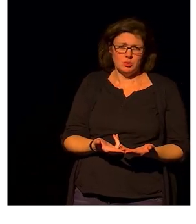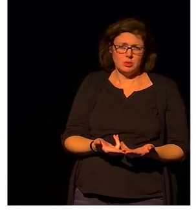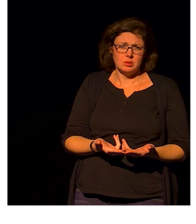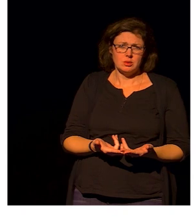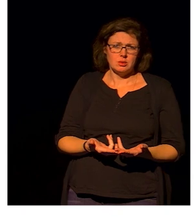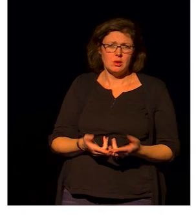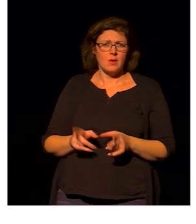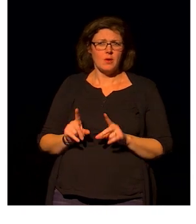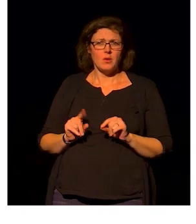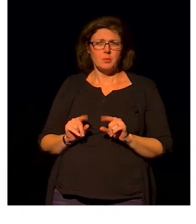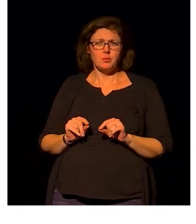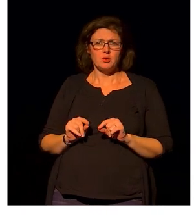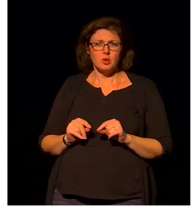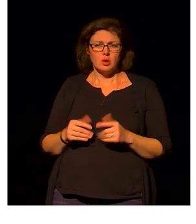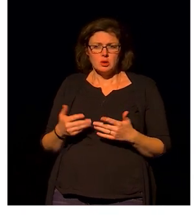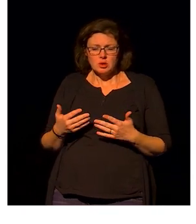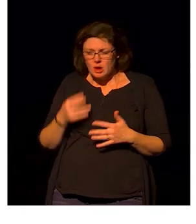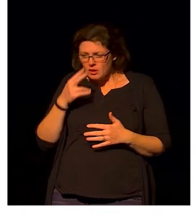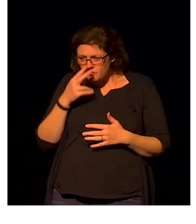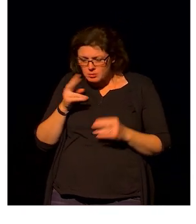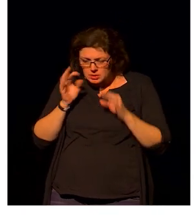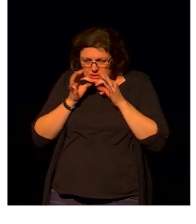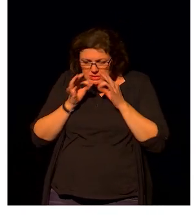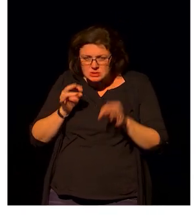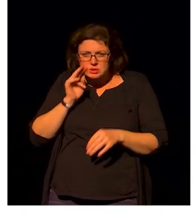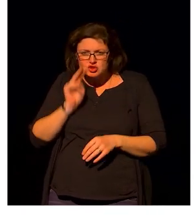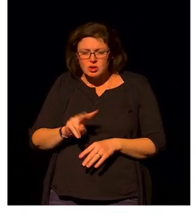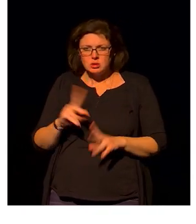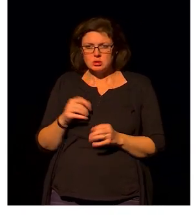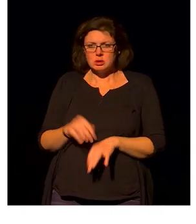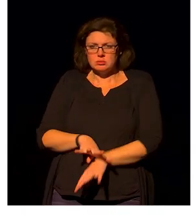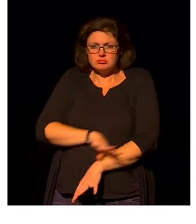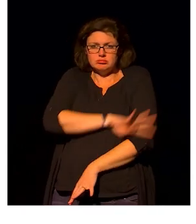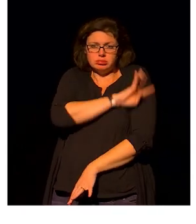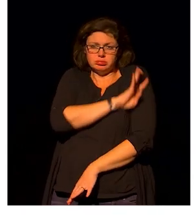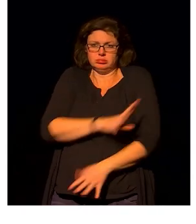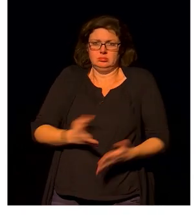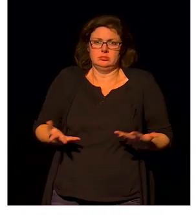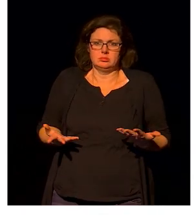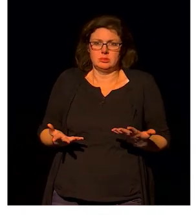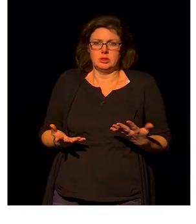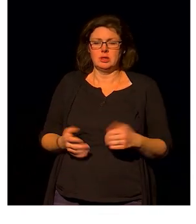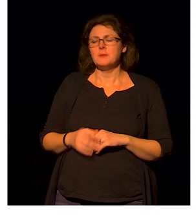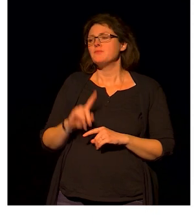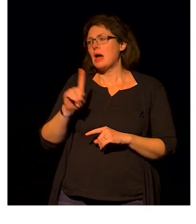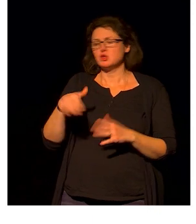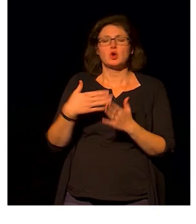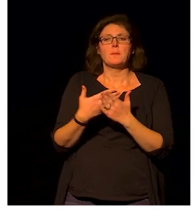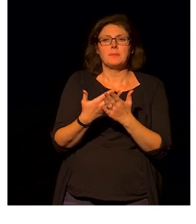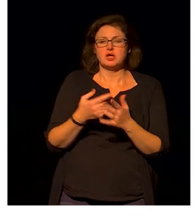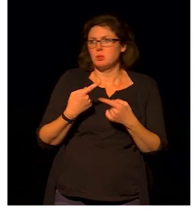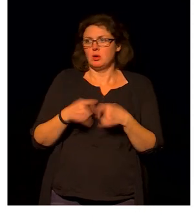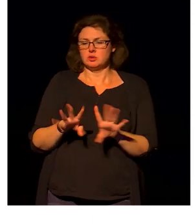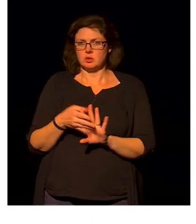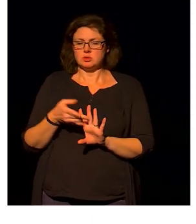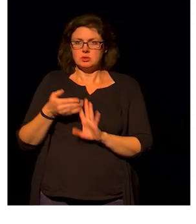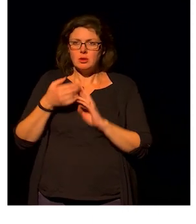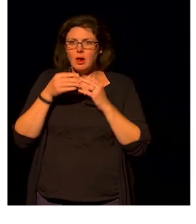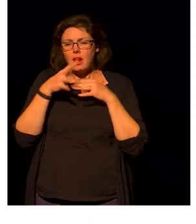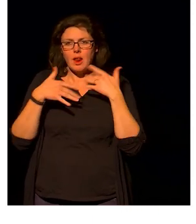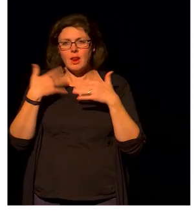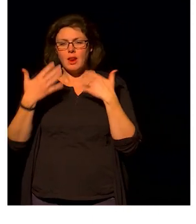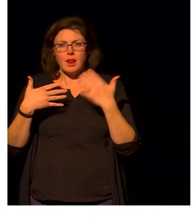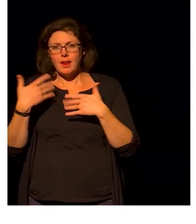kalt sozusagen schaudern lässt. Wenn man überlegt, ich mache nur ein Beispiel, weil sonst wird das zu lang und es soll ja